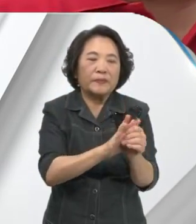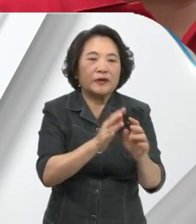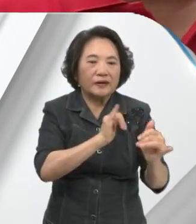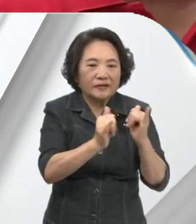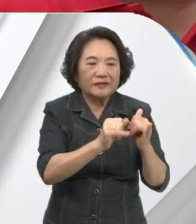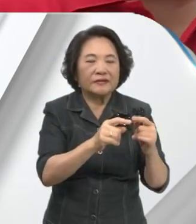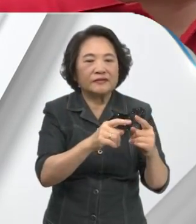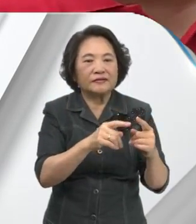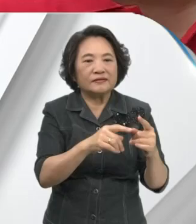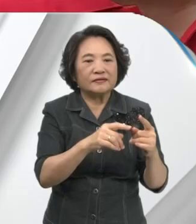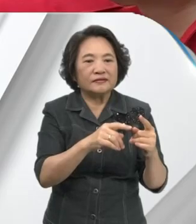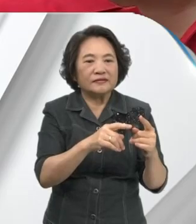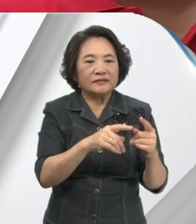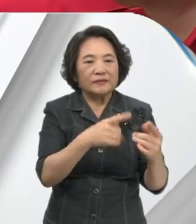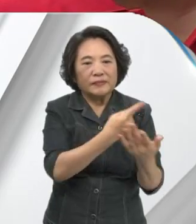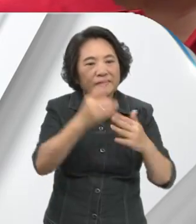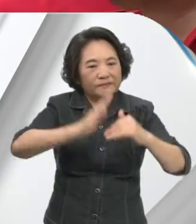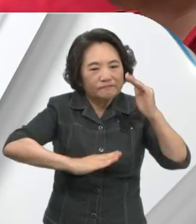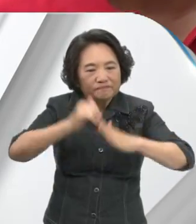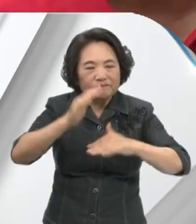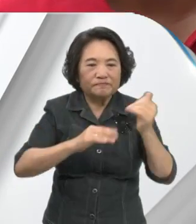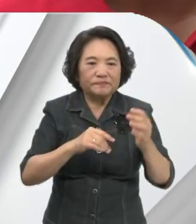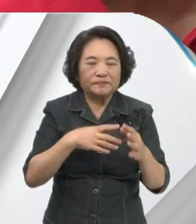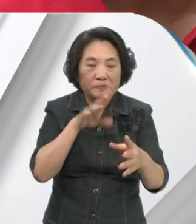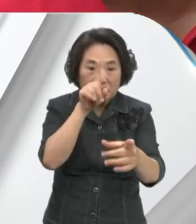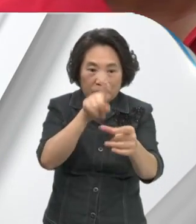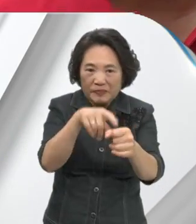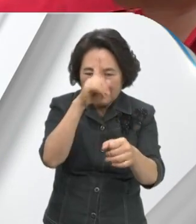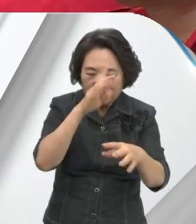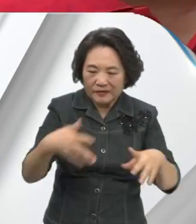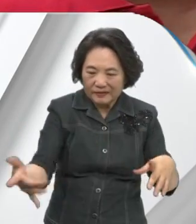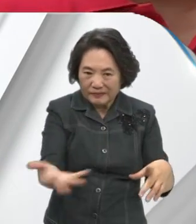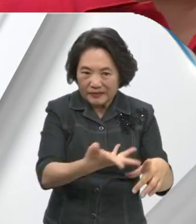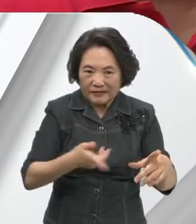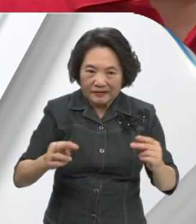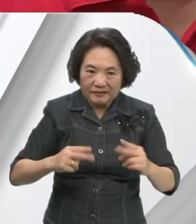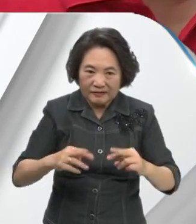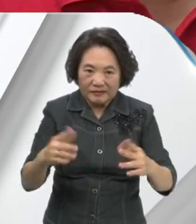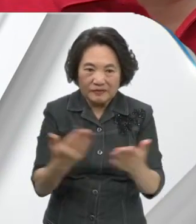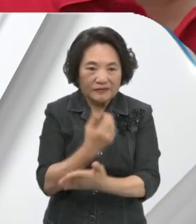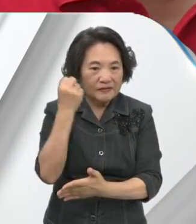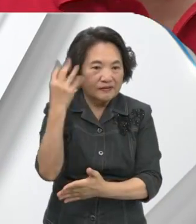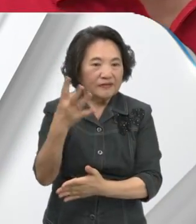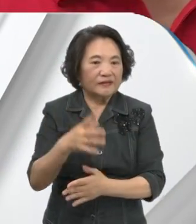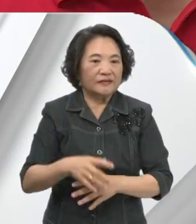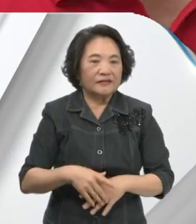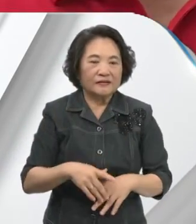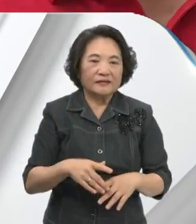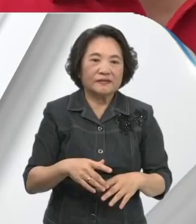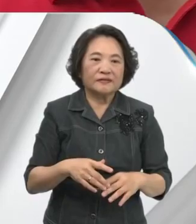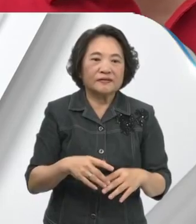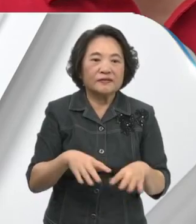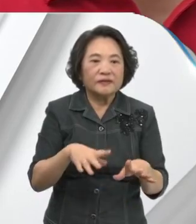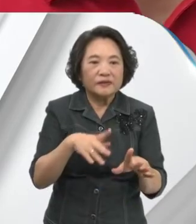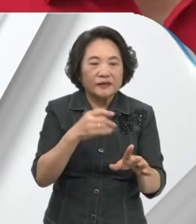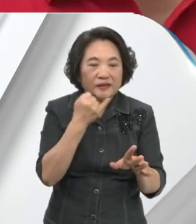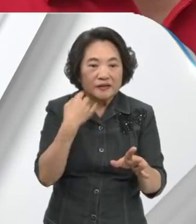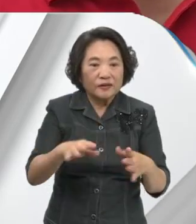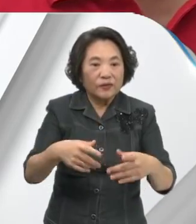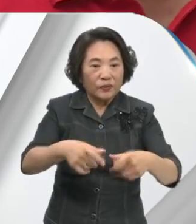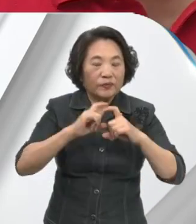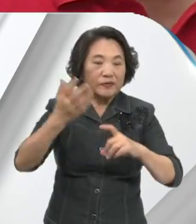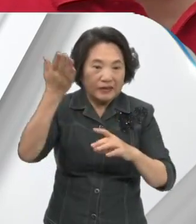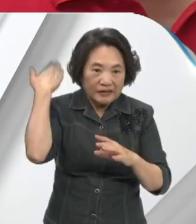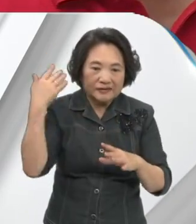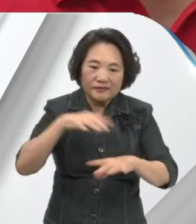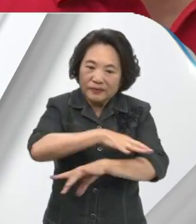萝卜乡啊，居民他个穷啊，遇到啊，笔筒重新来调整，啊，下面恢复